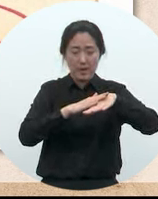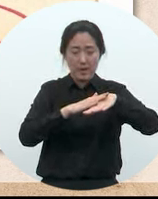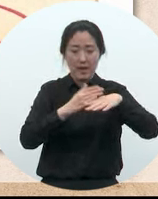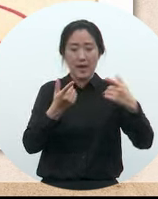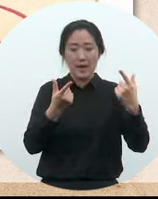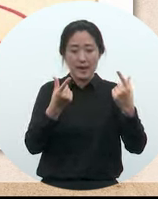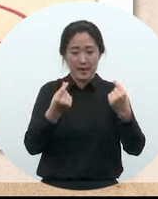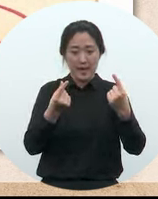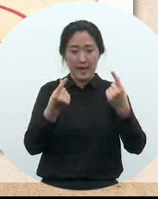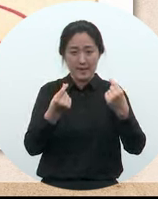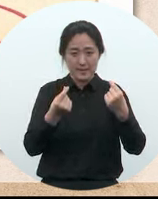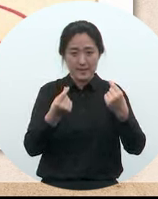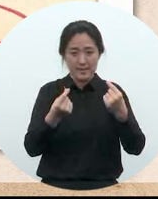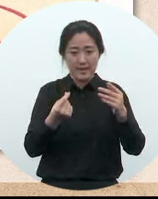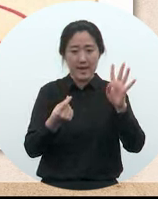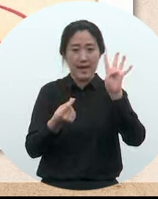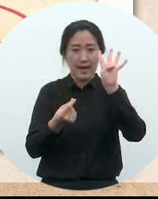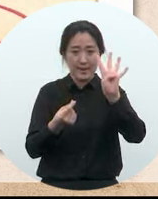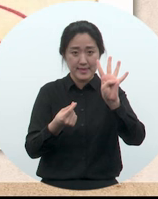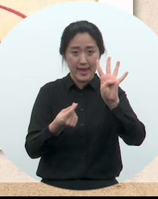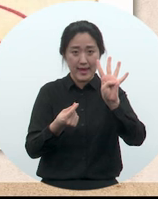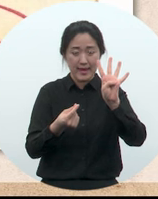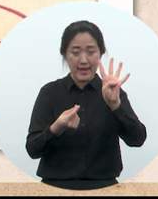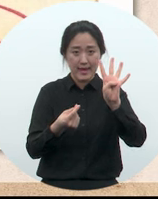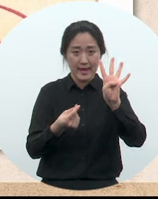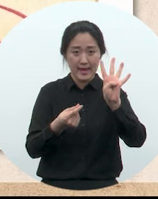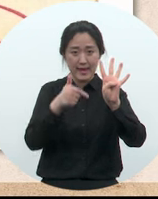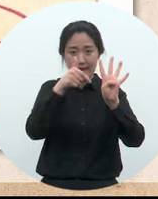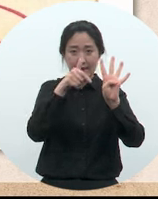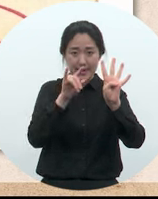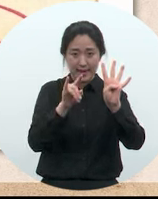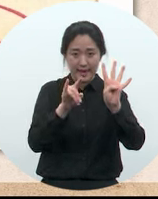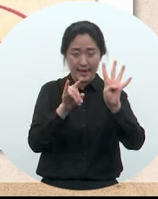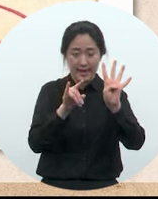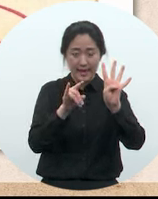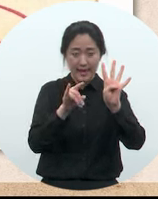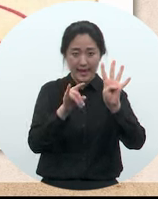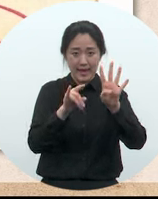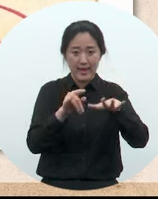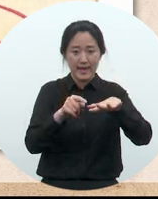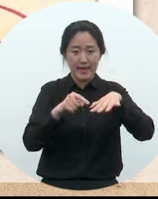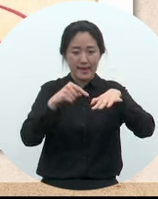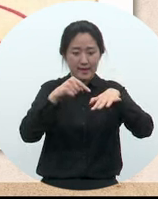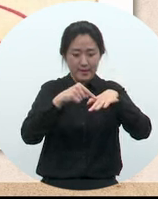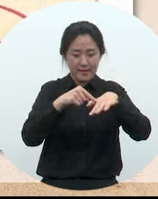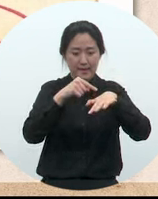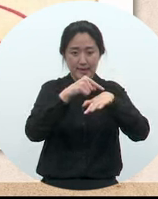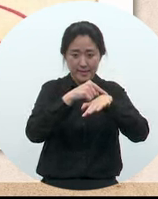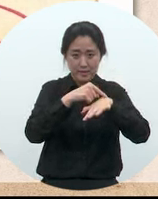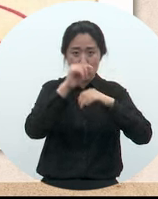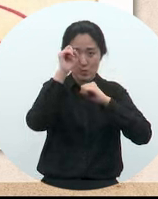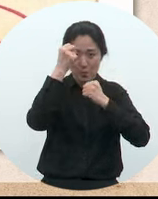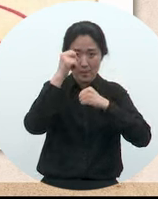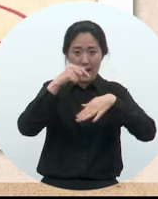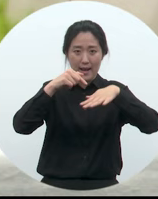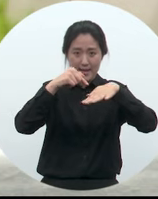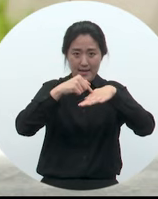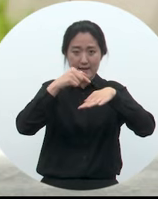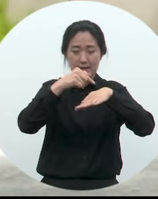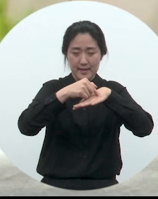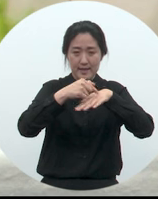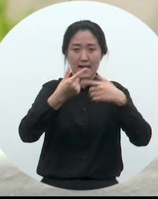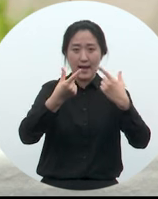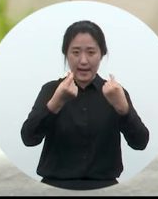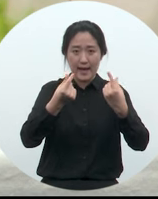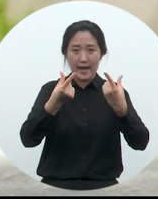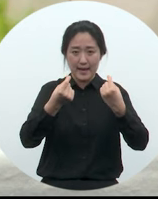경혈명이지만 양쪽에 있으니까 네 개의 혈자리가 되는 것이죠. 네 개의 관문이다라는 뜻으로